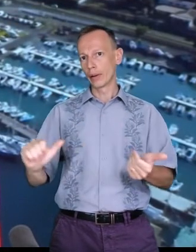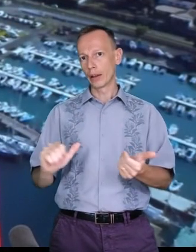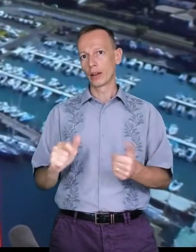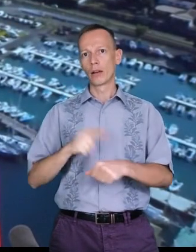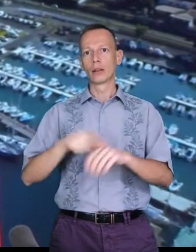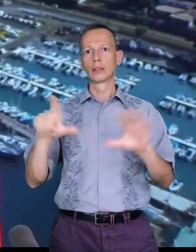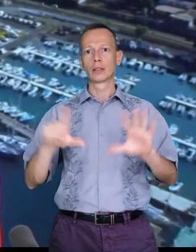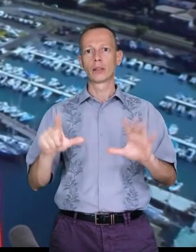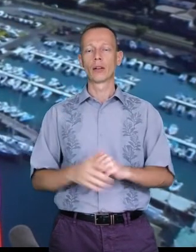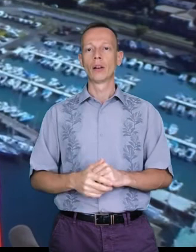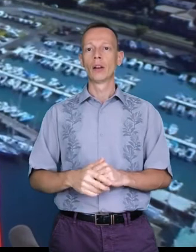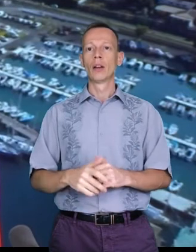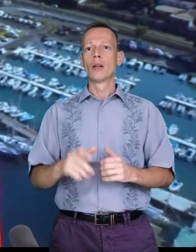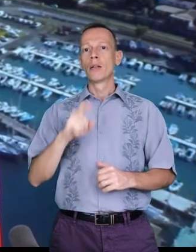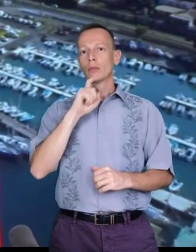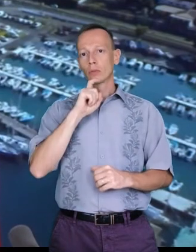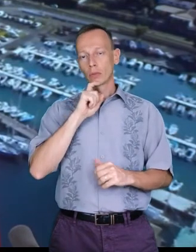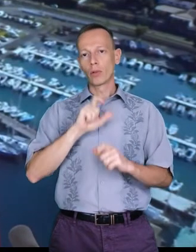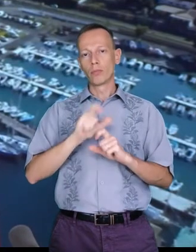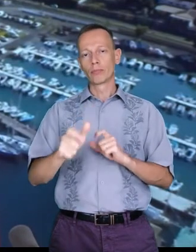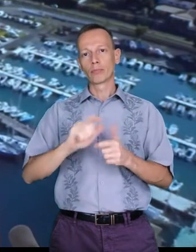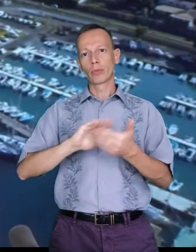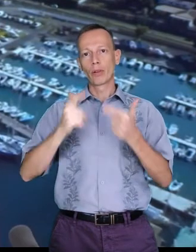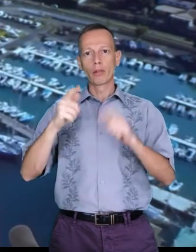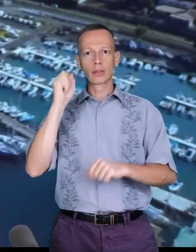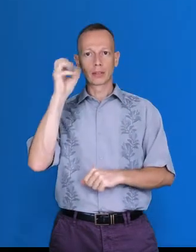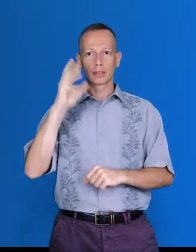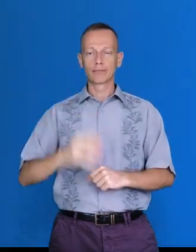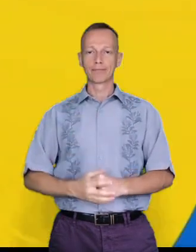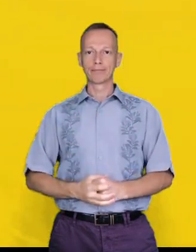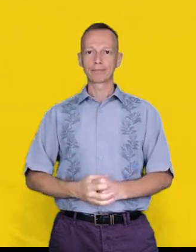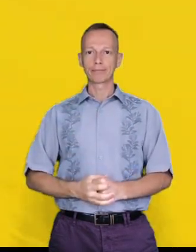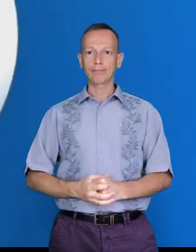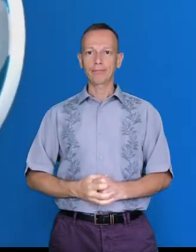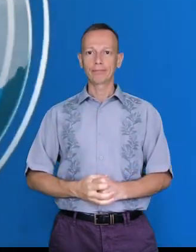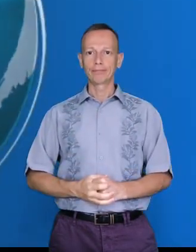Chiquitate Vadarouzet pour votre journal de ce soir à 19h. A tout de suite pour votre VA.